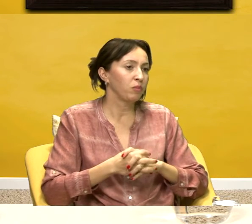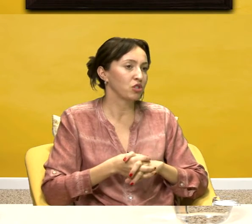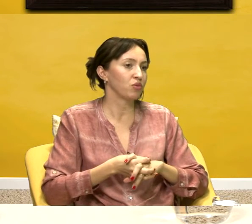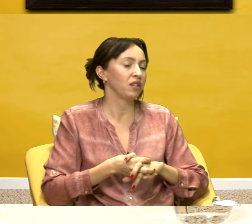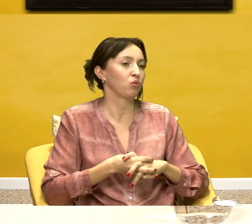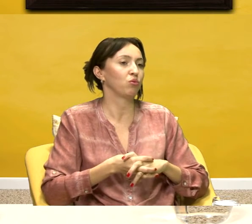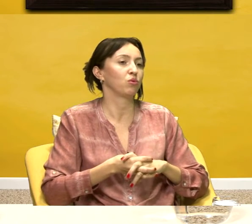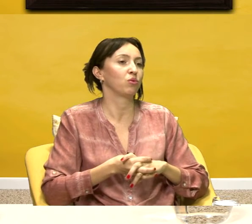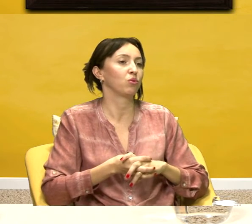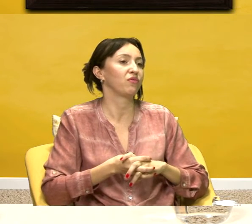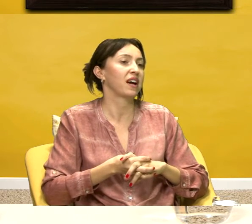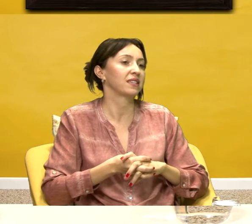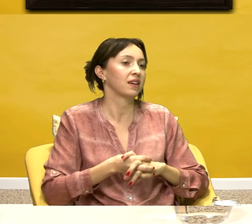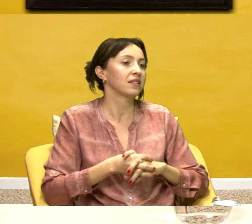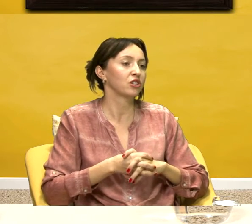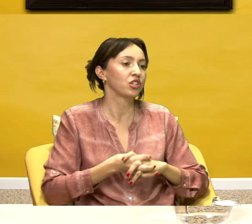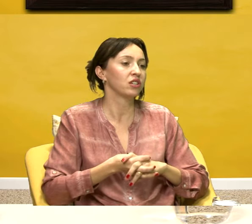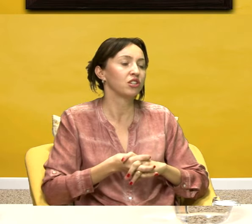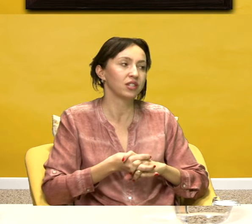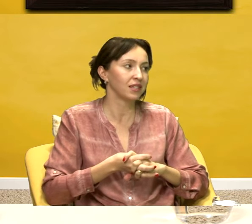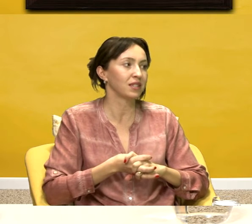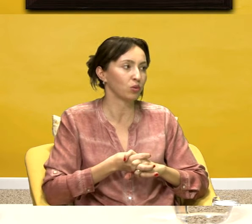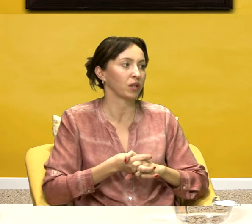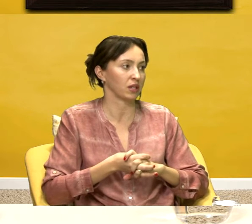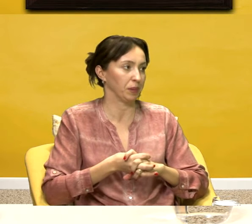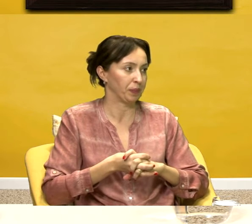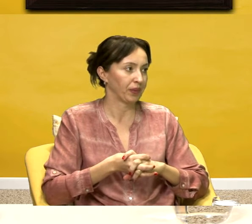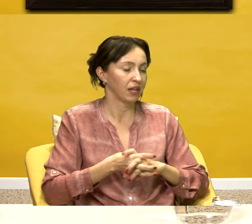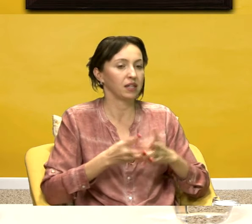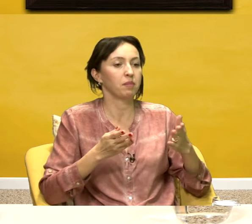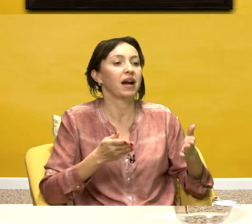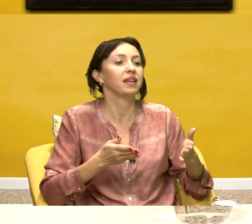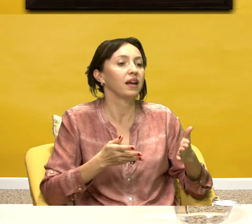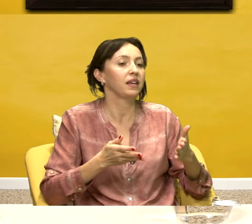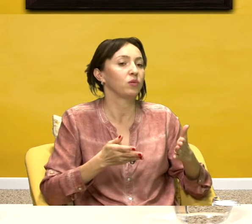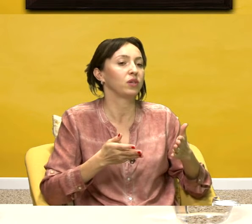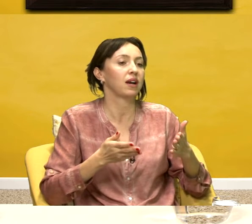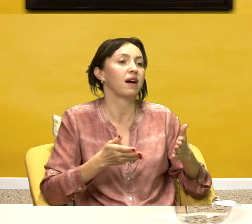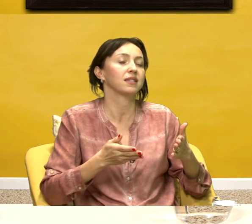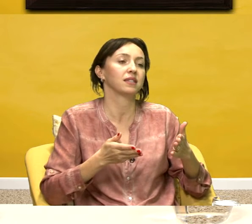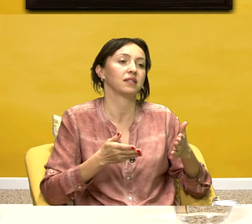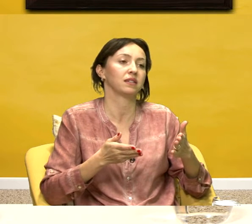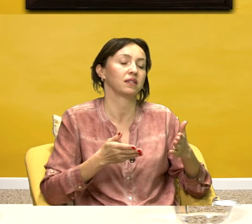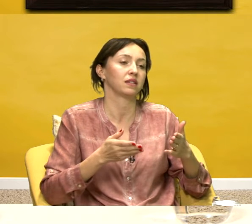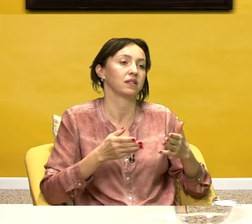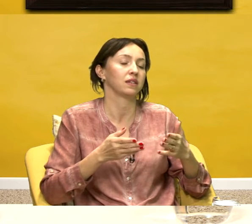Ea s-a obișnuit cu viața asta și se descurcă. Maria e un